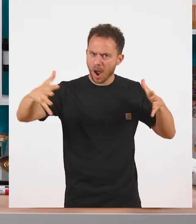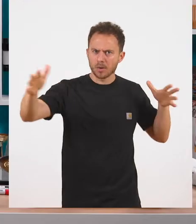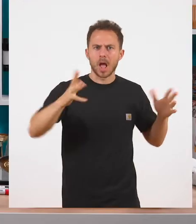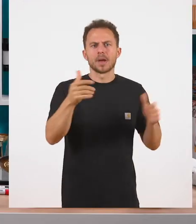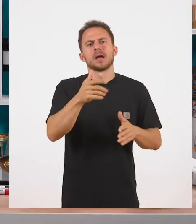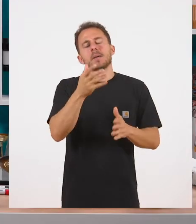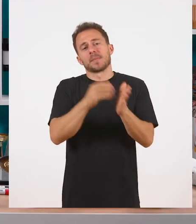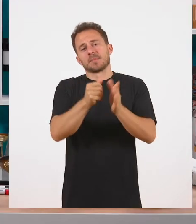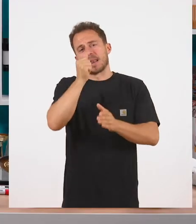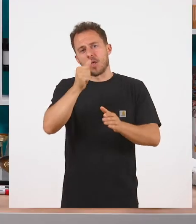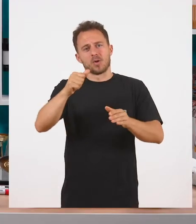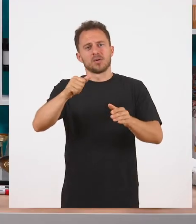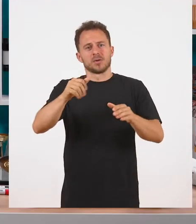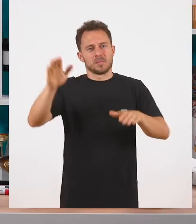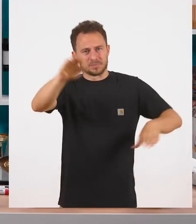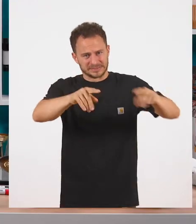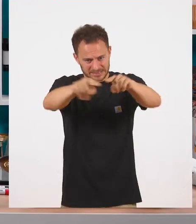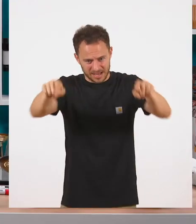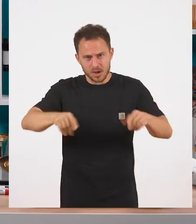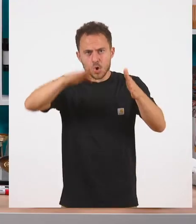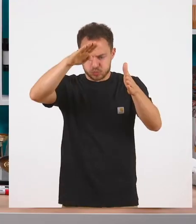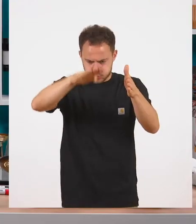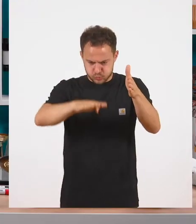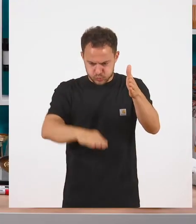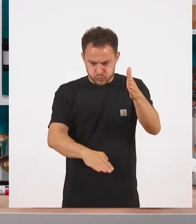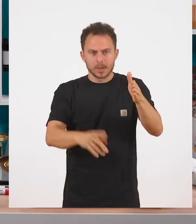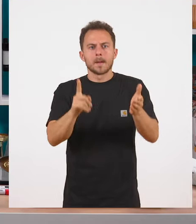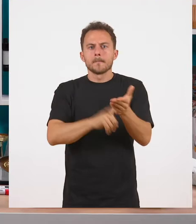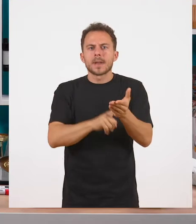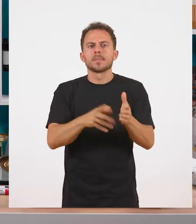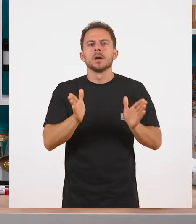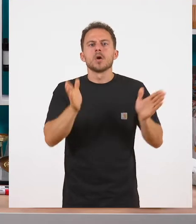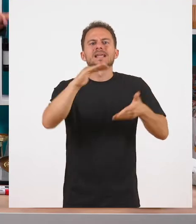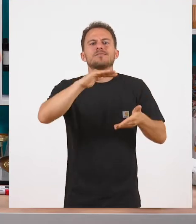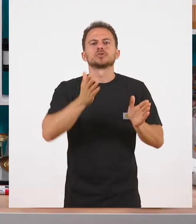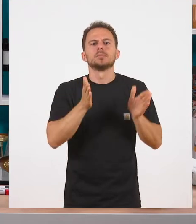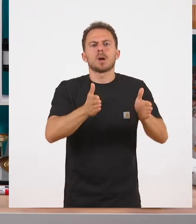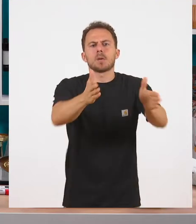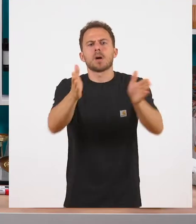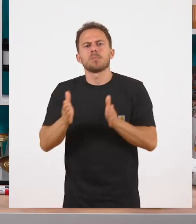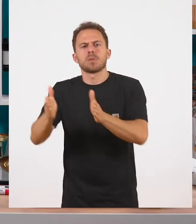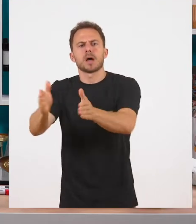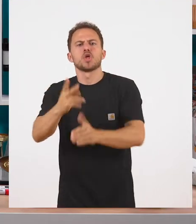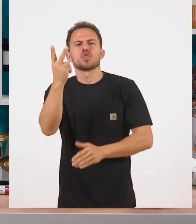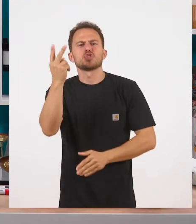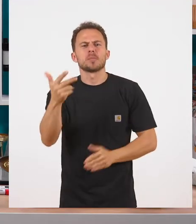νερό, χρειάζομαι 2.500 τέτοιους κύβους για να γεμίσω όλη την